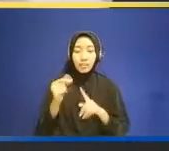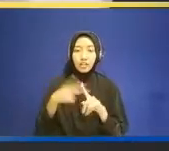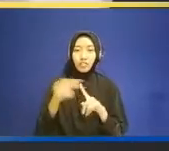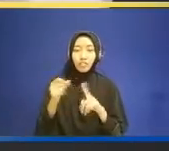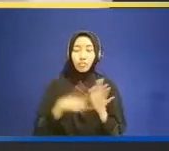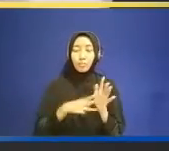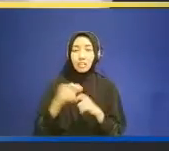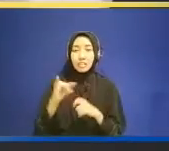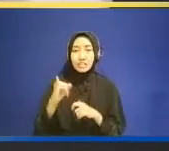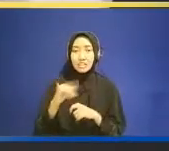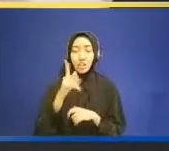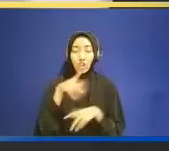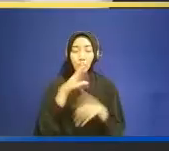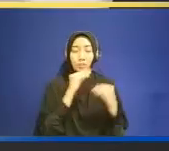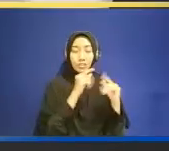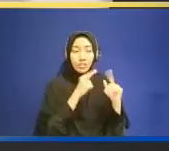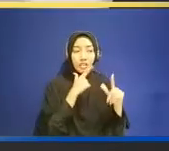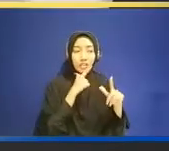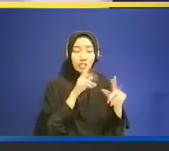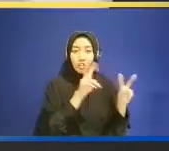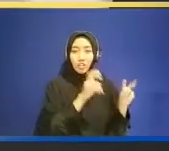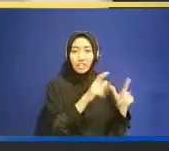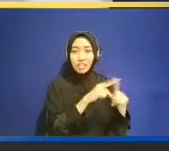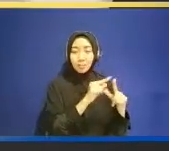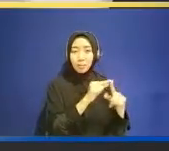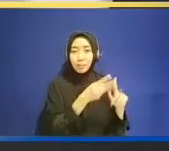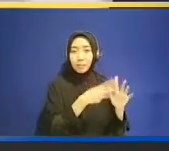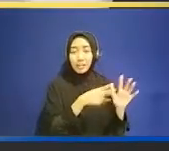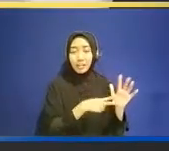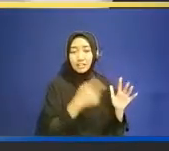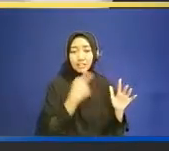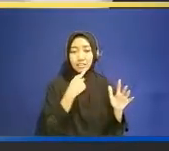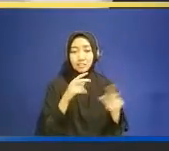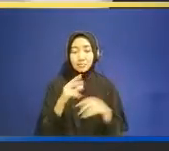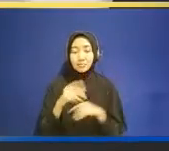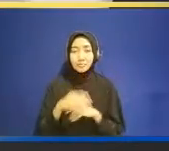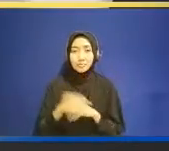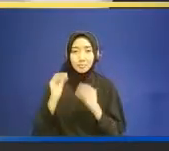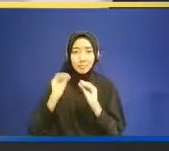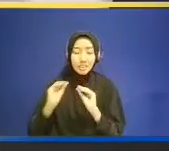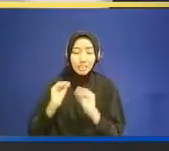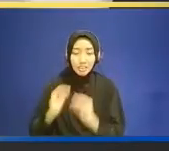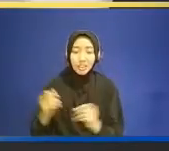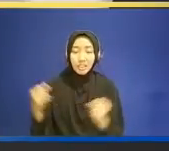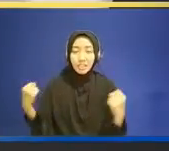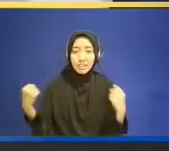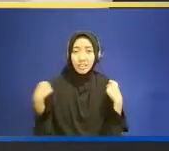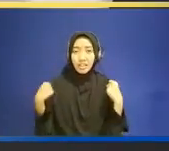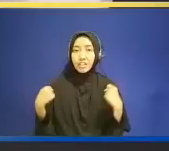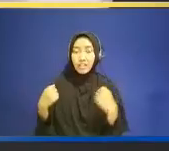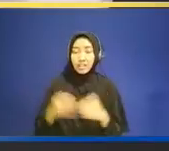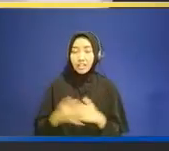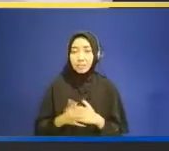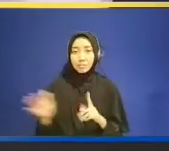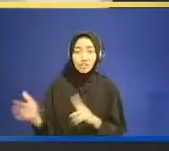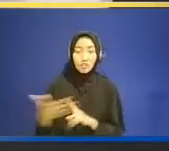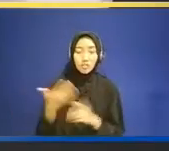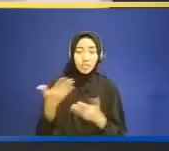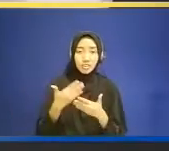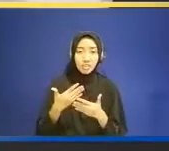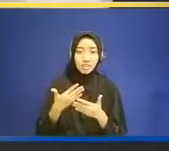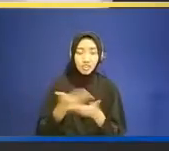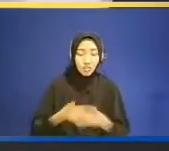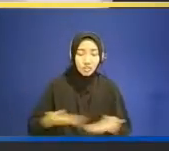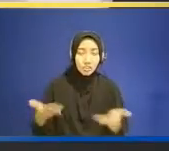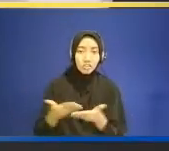terutama kalau kita bicara kontes APBN itu adalah bicara tentang rap kompetitif dan program kesehatan lingkungan kesehatan